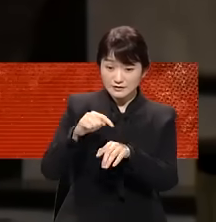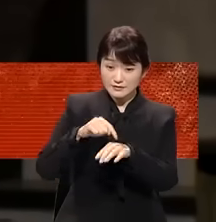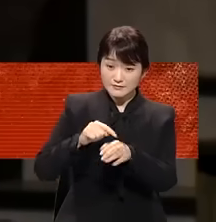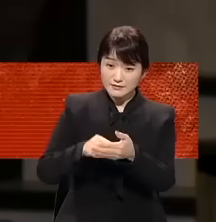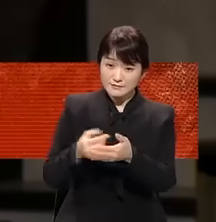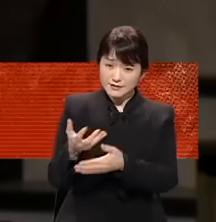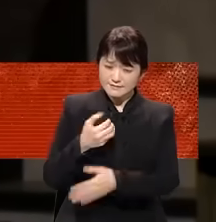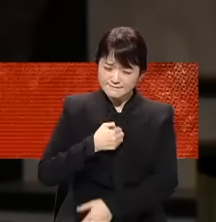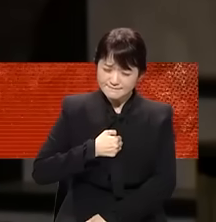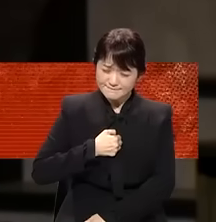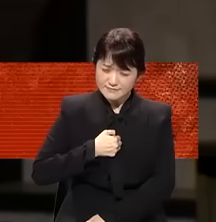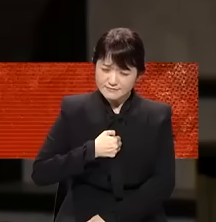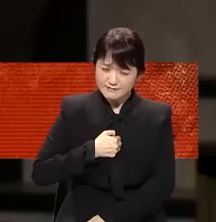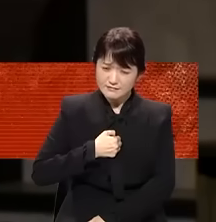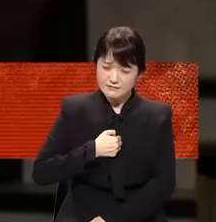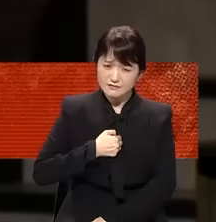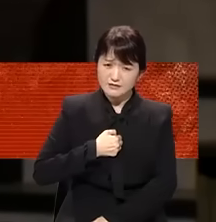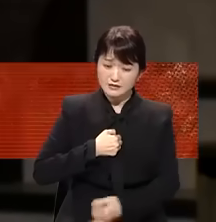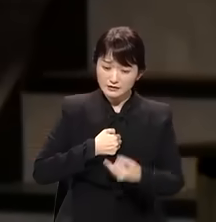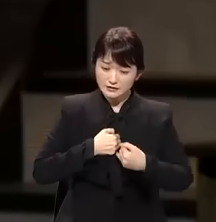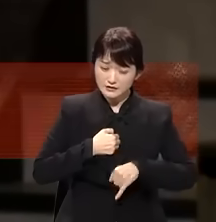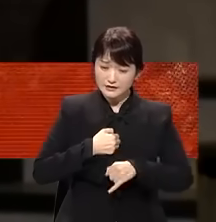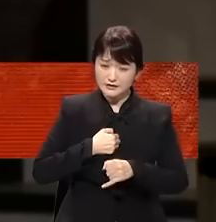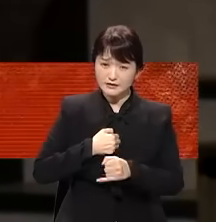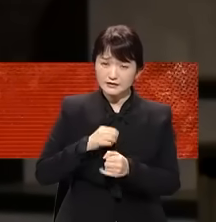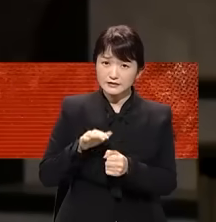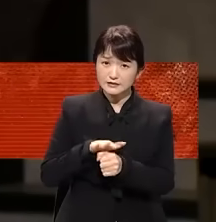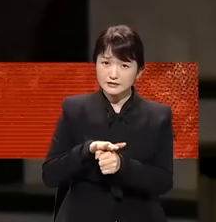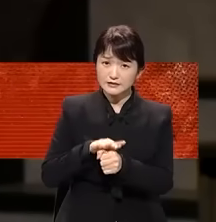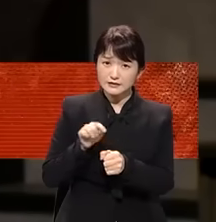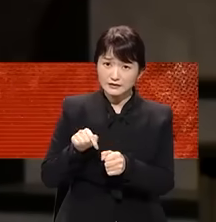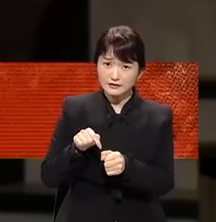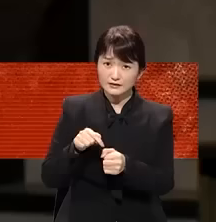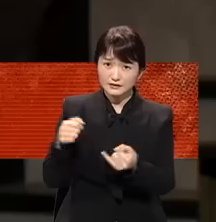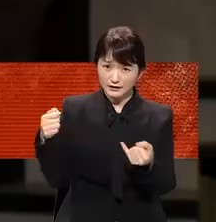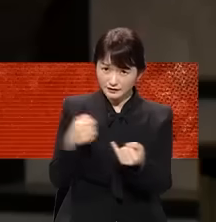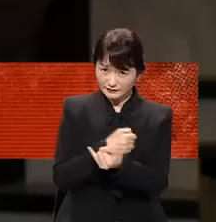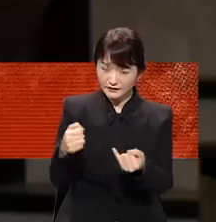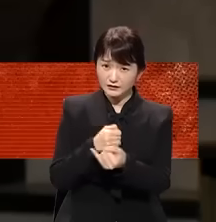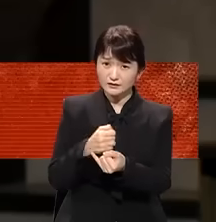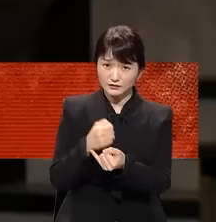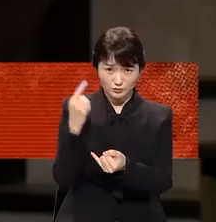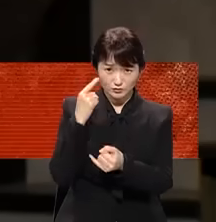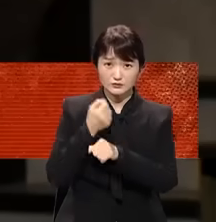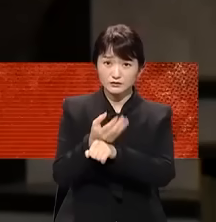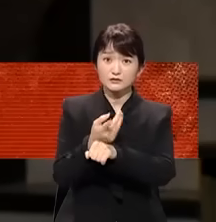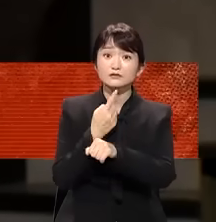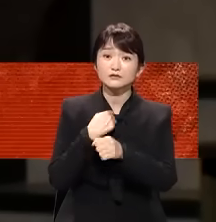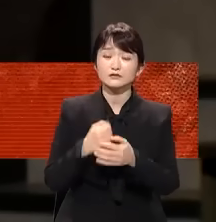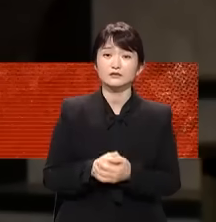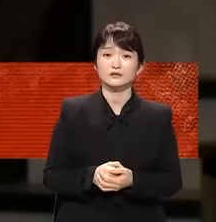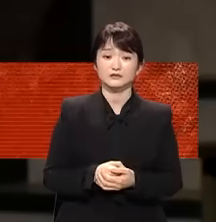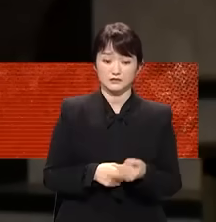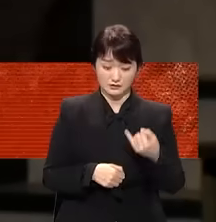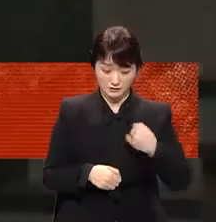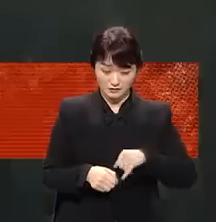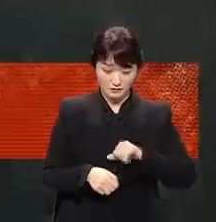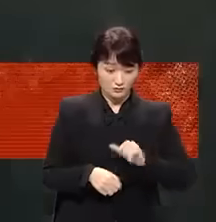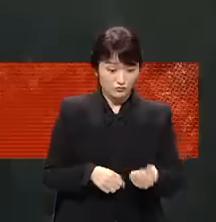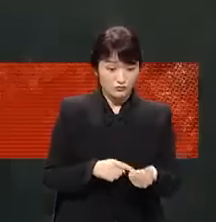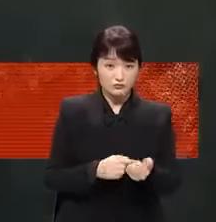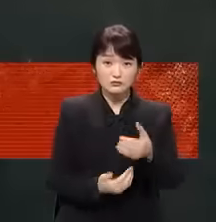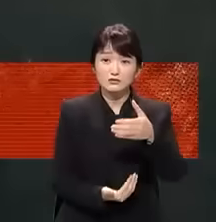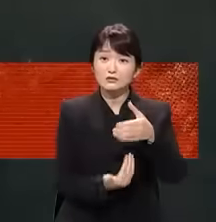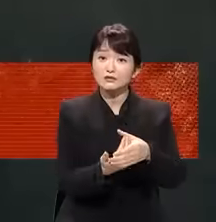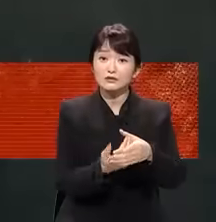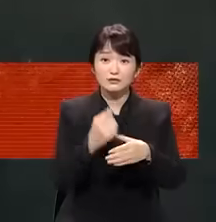학대한다 그가 아이를 괴롭히는 사건까지 저가 다뤘었다 그렇지만 이렇게 정말로 아이의 사망에 이르게 하는 사건까지 저희가